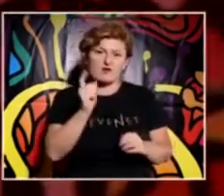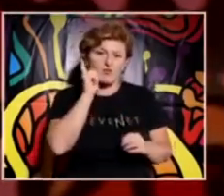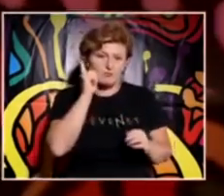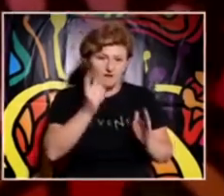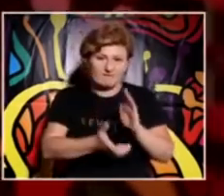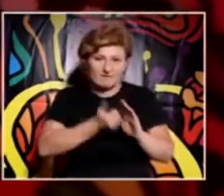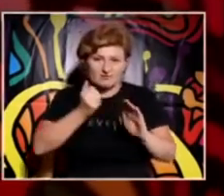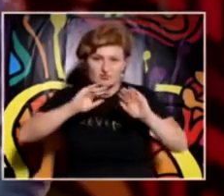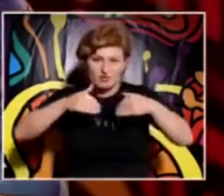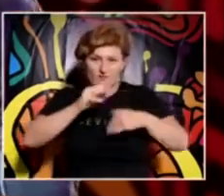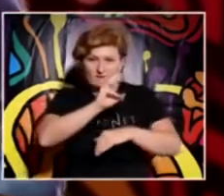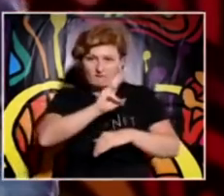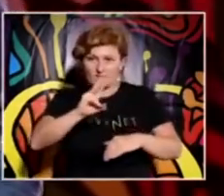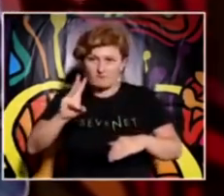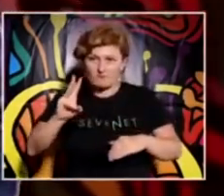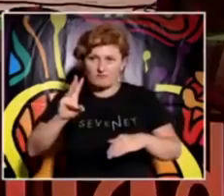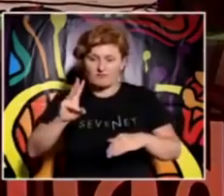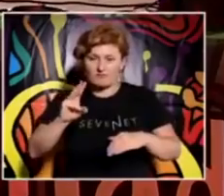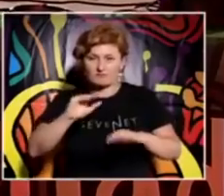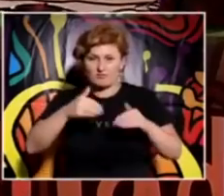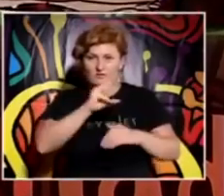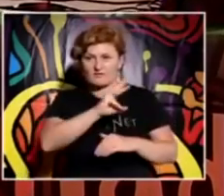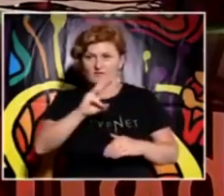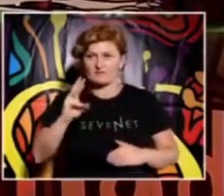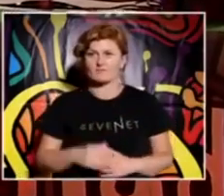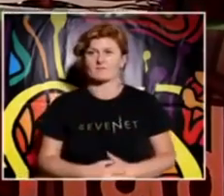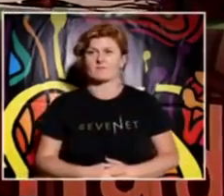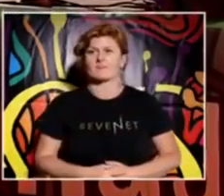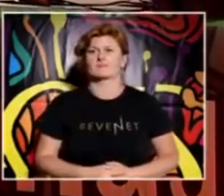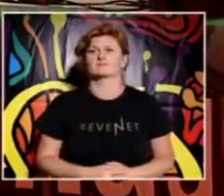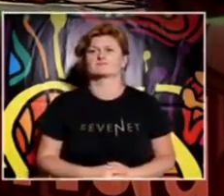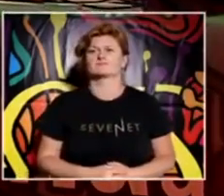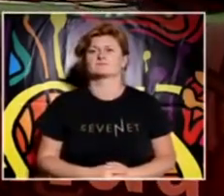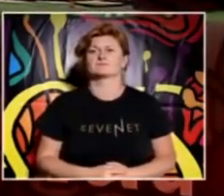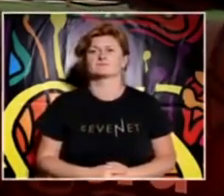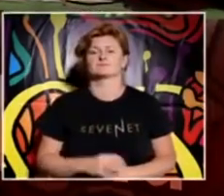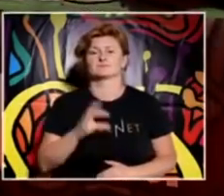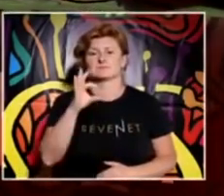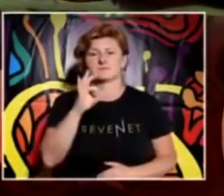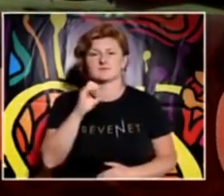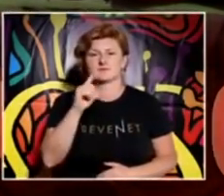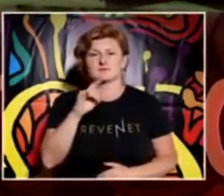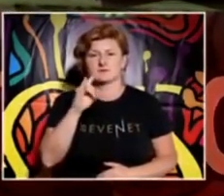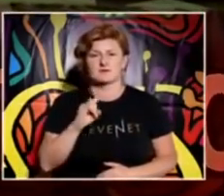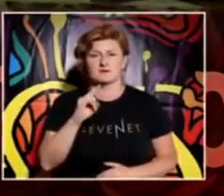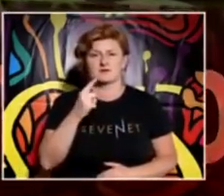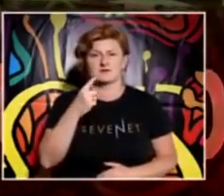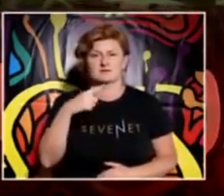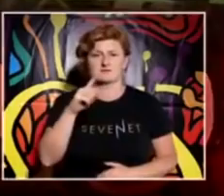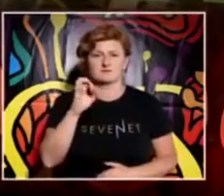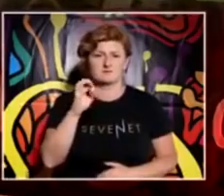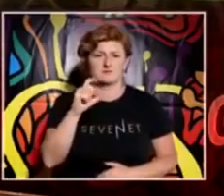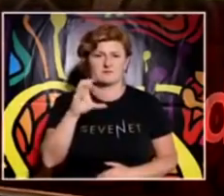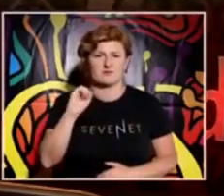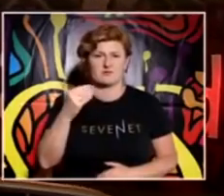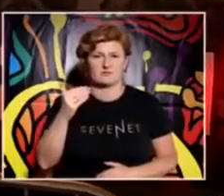się... Jak to się, Baśka, nazywało? Po angielsku jak to się nazywało? Slido.com. Użyły hashtagu po